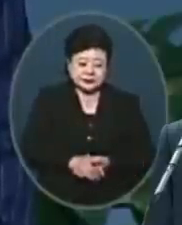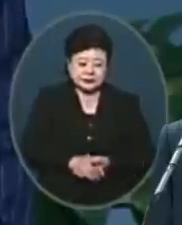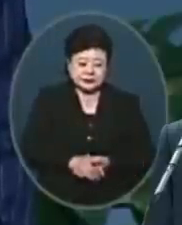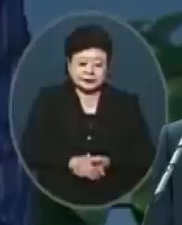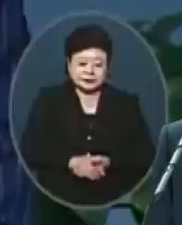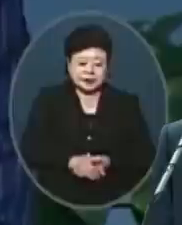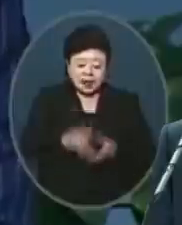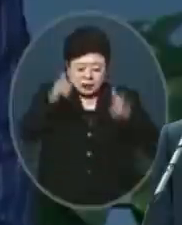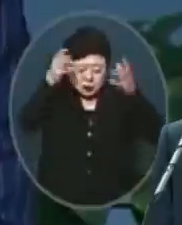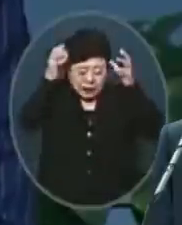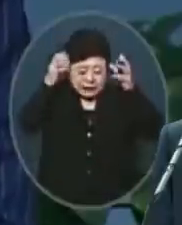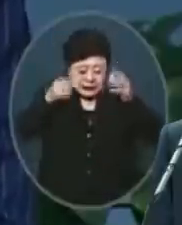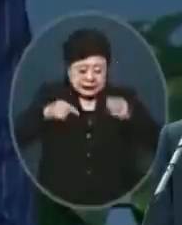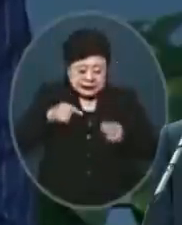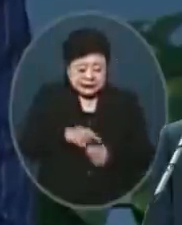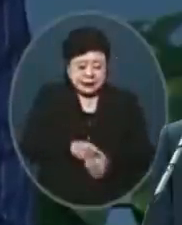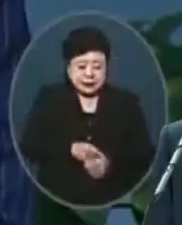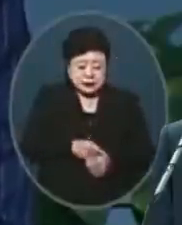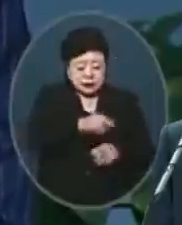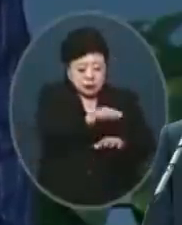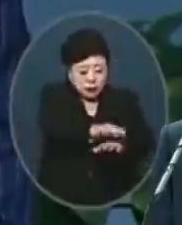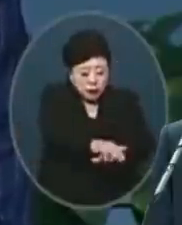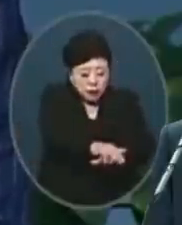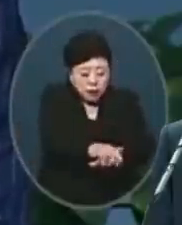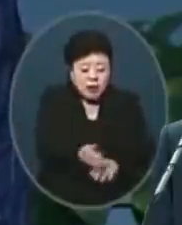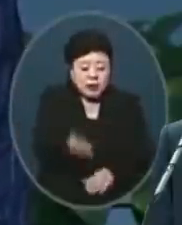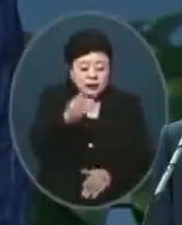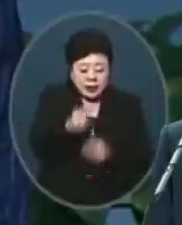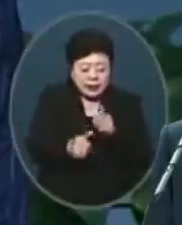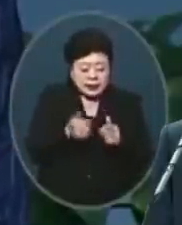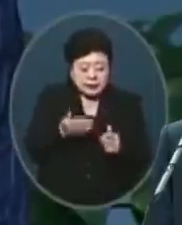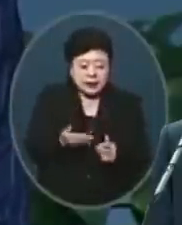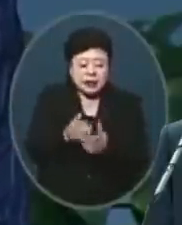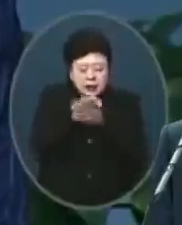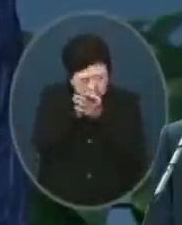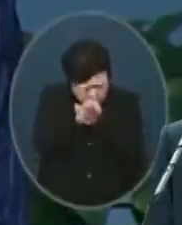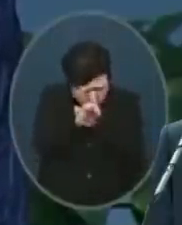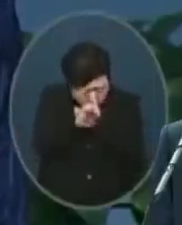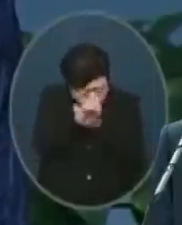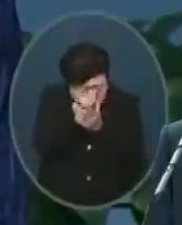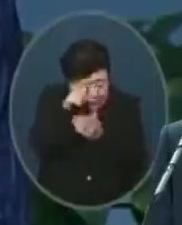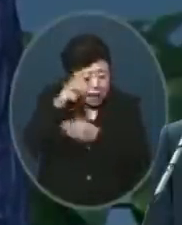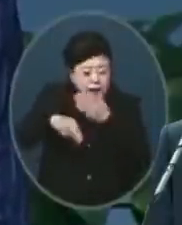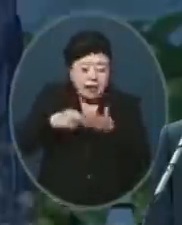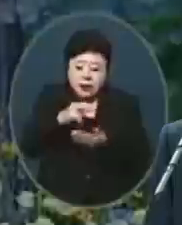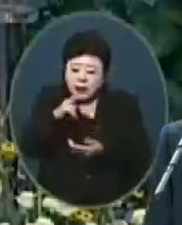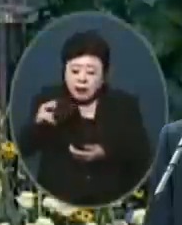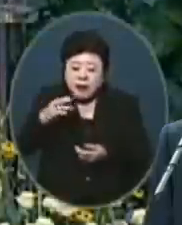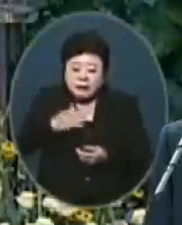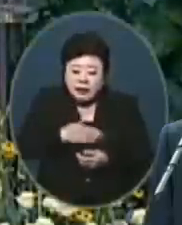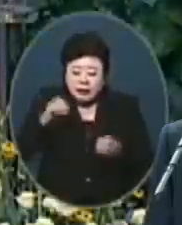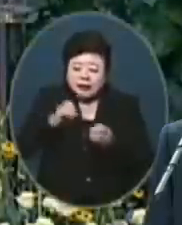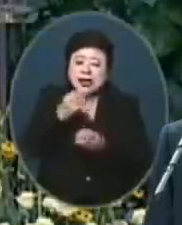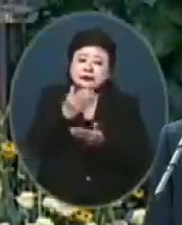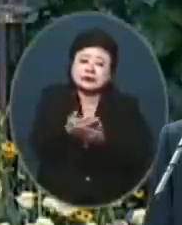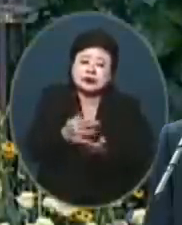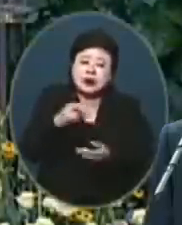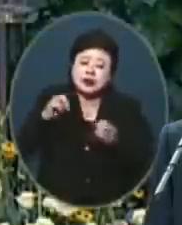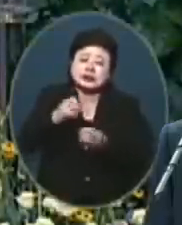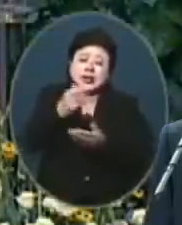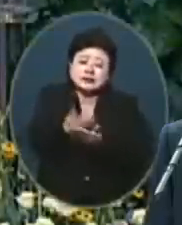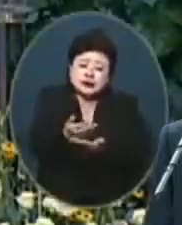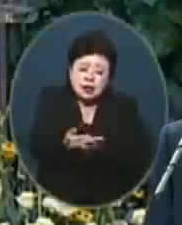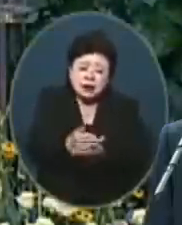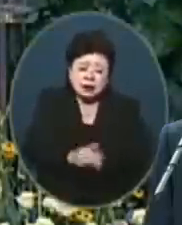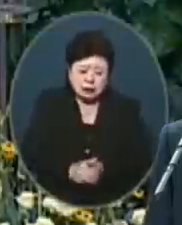송아지를 잡아서 얹어놓고 그는 하나님께 기도했던 것입니다. 야훼여 내게 응답하소서 내게